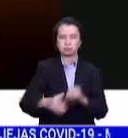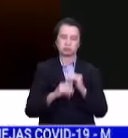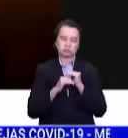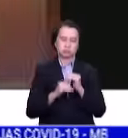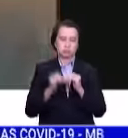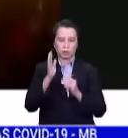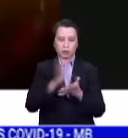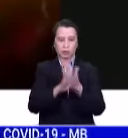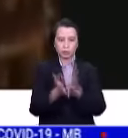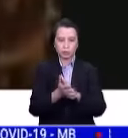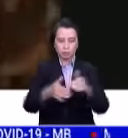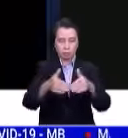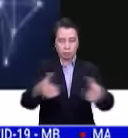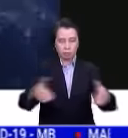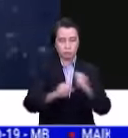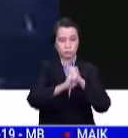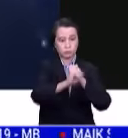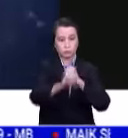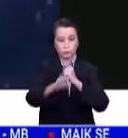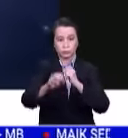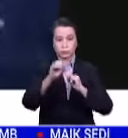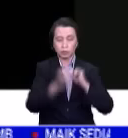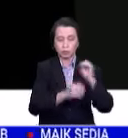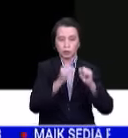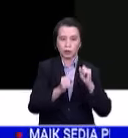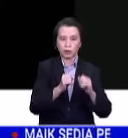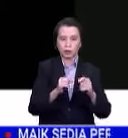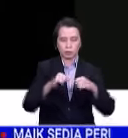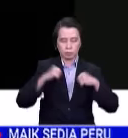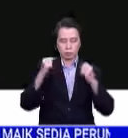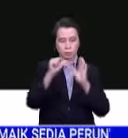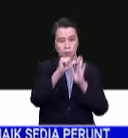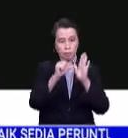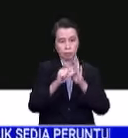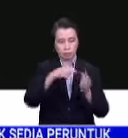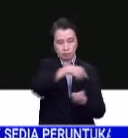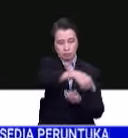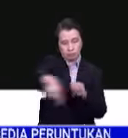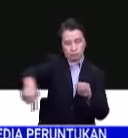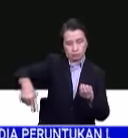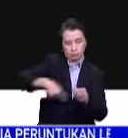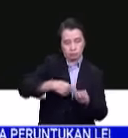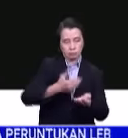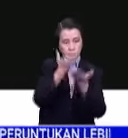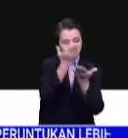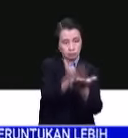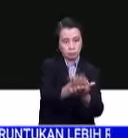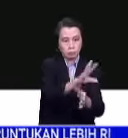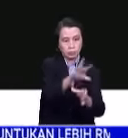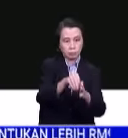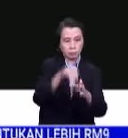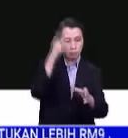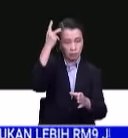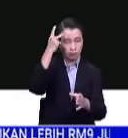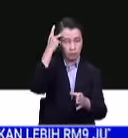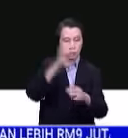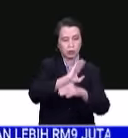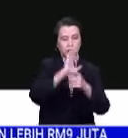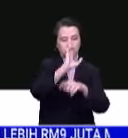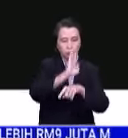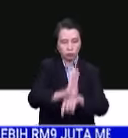Ia bakal menjadi medan mempromosi nilai dan agenda serantau merentasi pelbagai isu termasuk politik, budaya